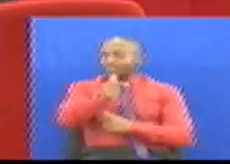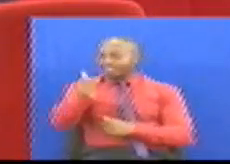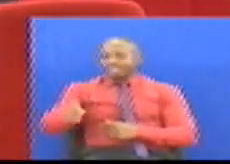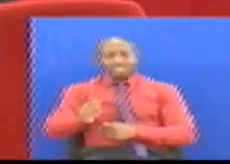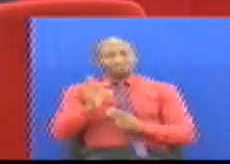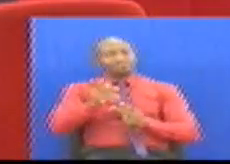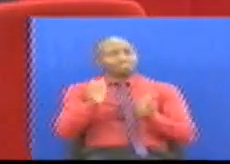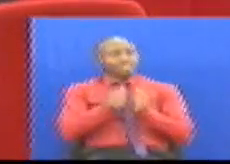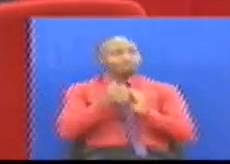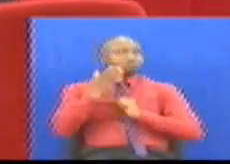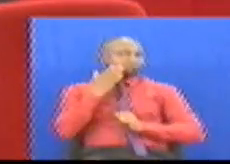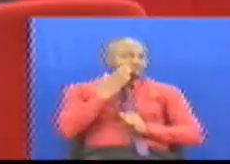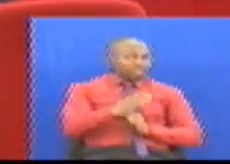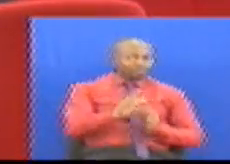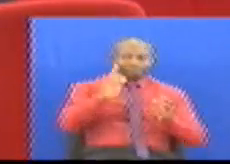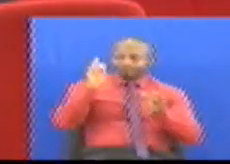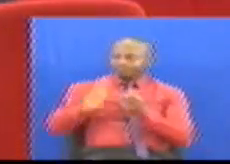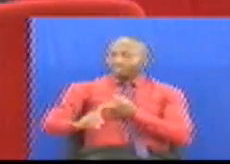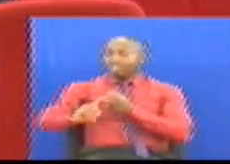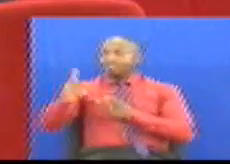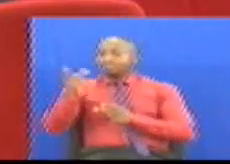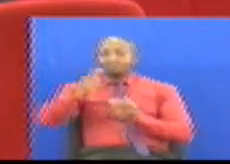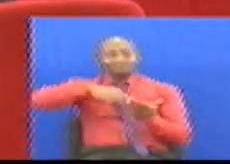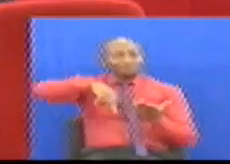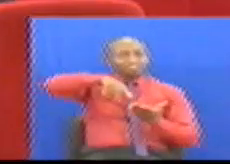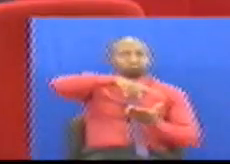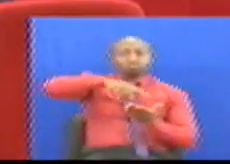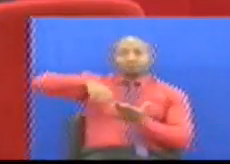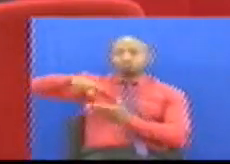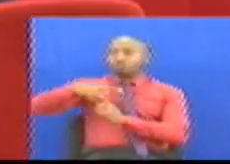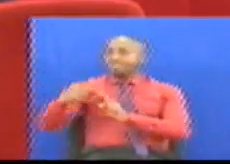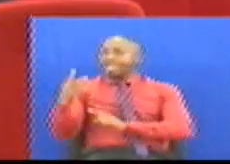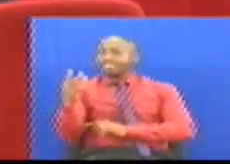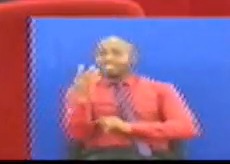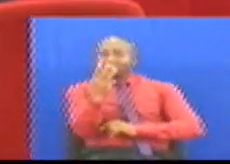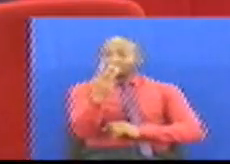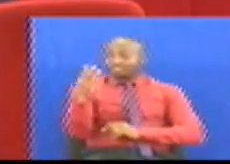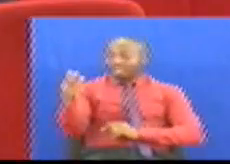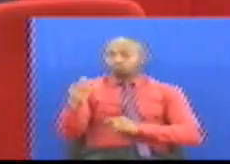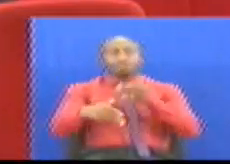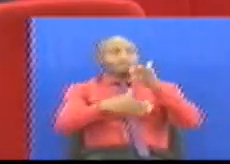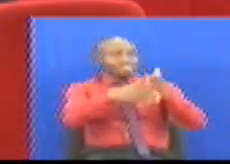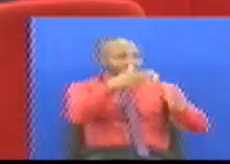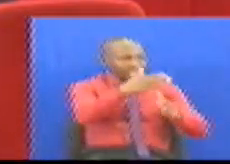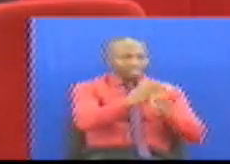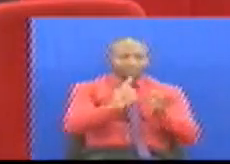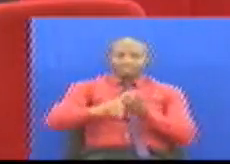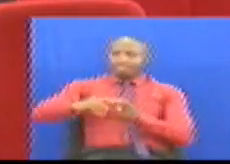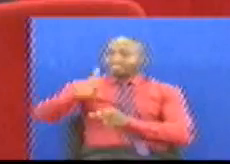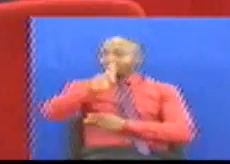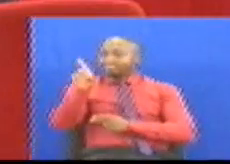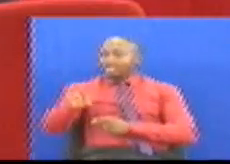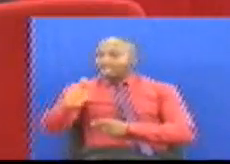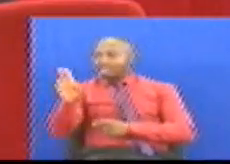la kupuuzwa. Mheshimiwa Naibu Spika, vituo zaidi ya 433 vimejengwa. Zahanati